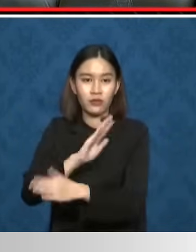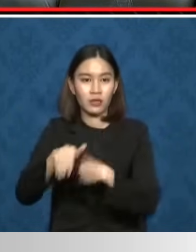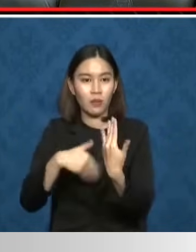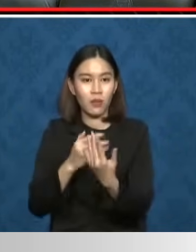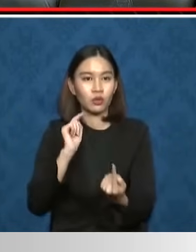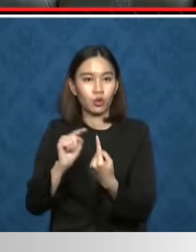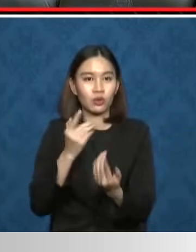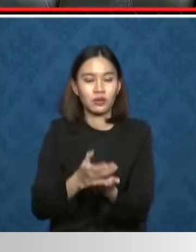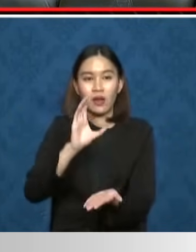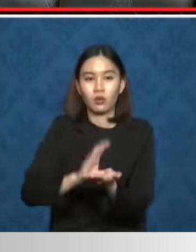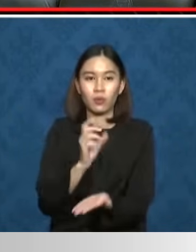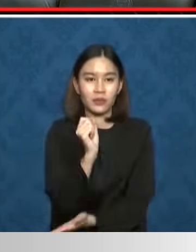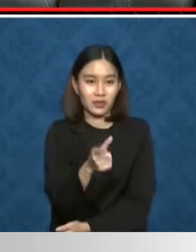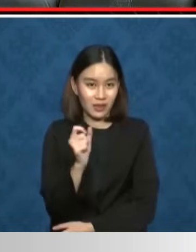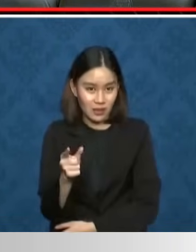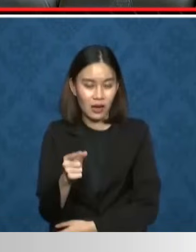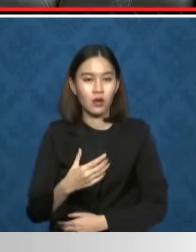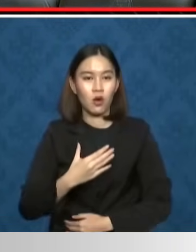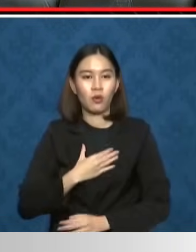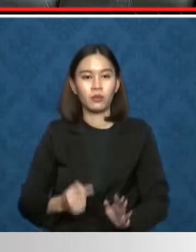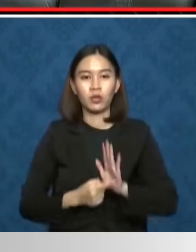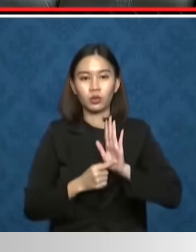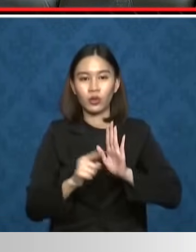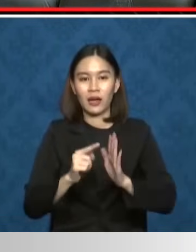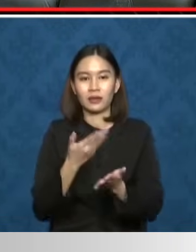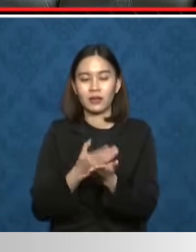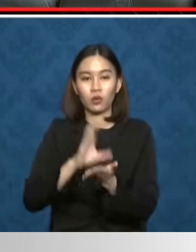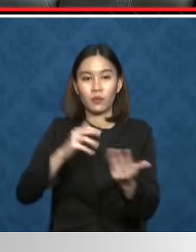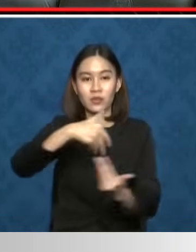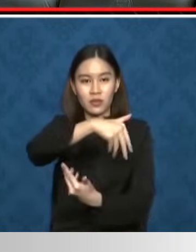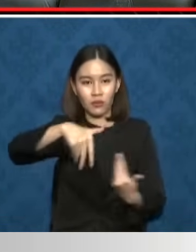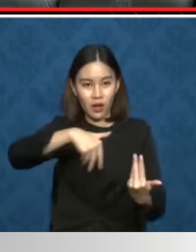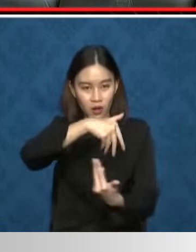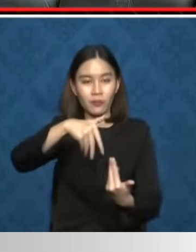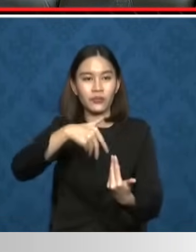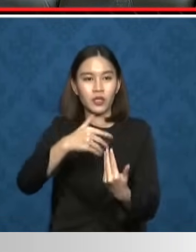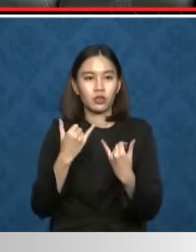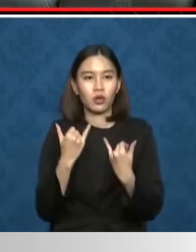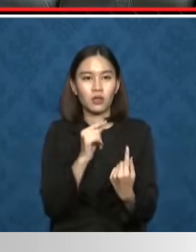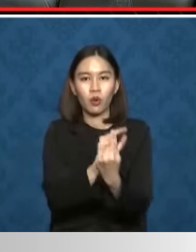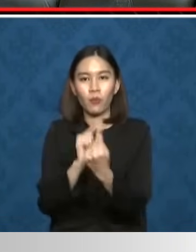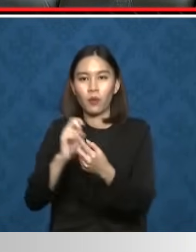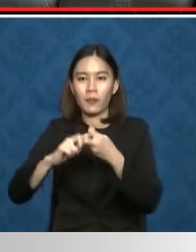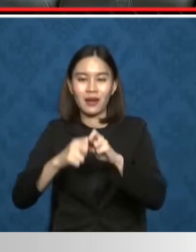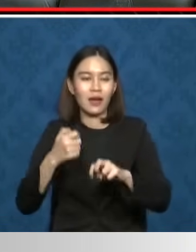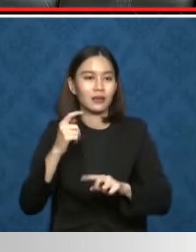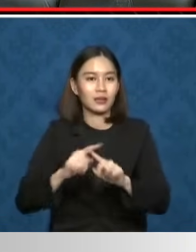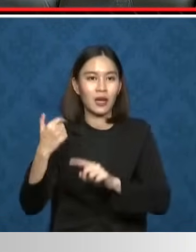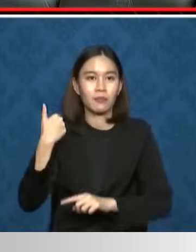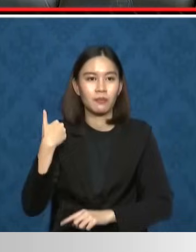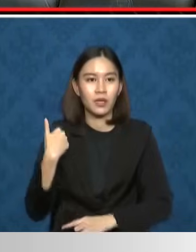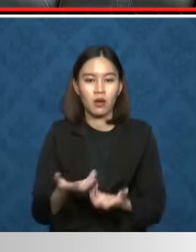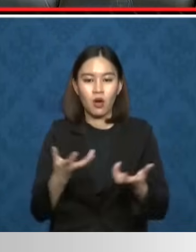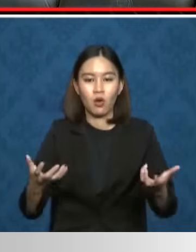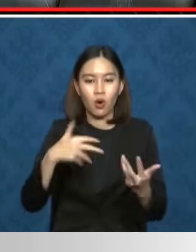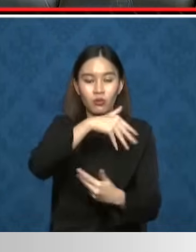ะท้อนผ่านงบประมาณรายจ่ายครับโดยผมขอยกตัวอย่างงบประมาณด้านสิ่งแวดล้อมครับซึ่งเรากำลังเผชิญอยู่หลายปัญหาครับทั้งการสูญเสียทรัพยาก